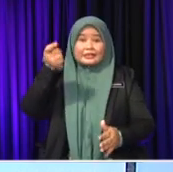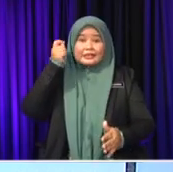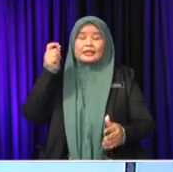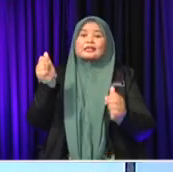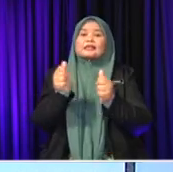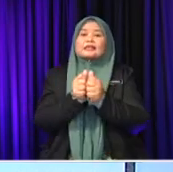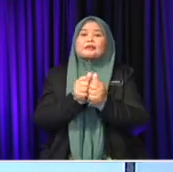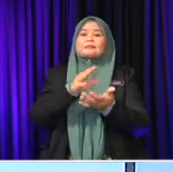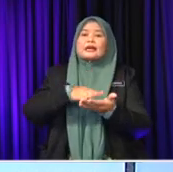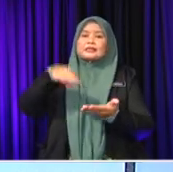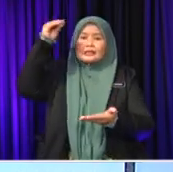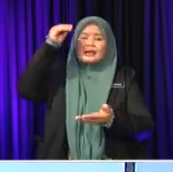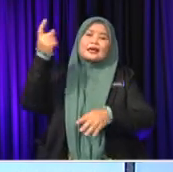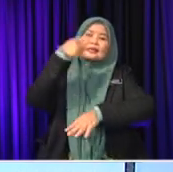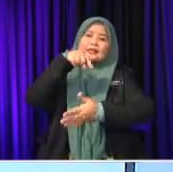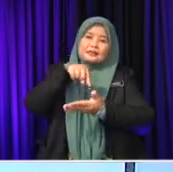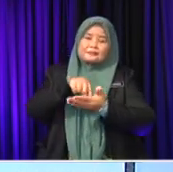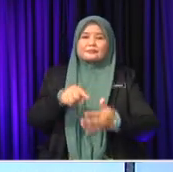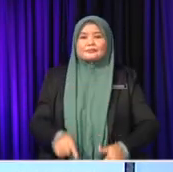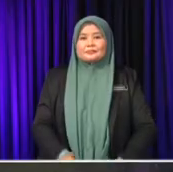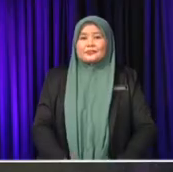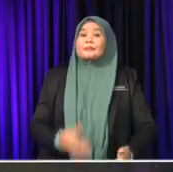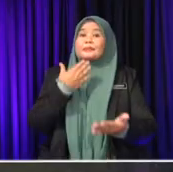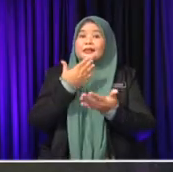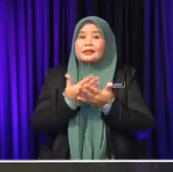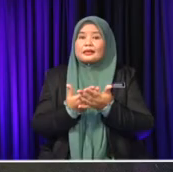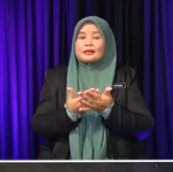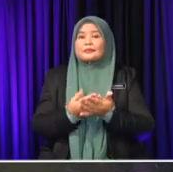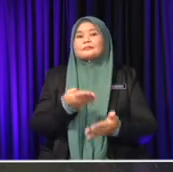pembelajaran kita hari ini Ustadzah Baiklah